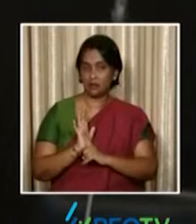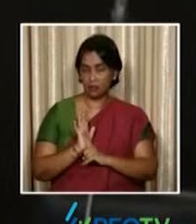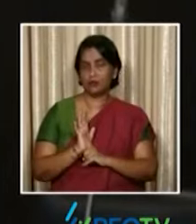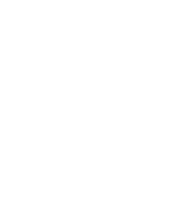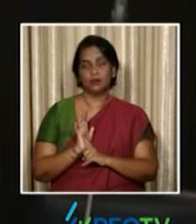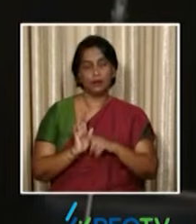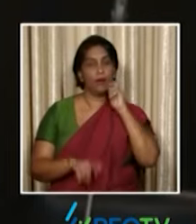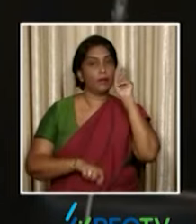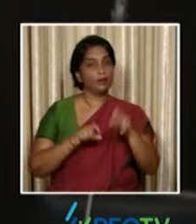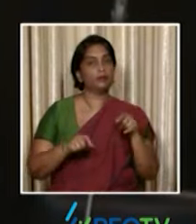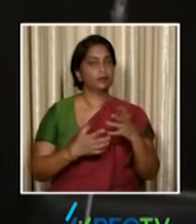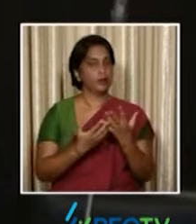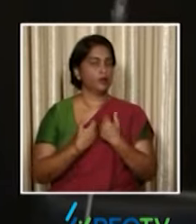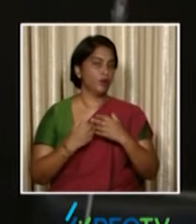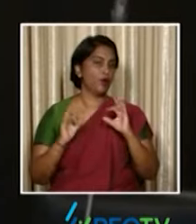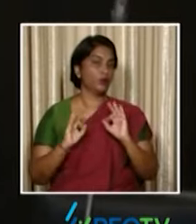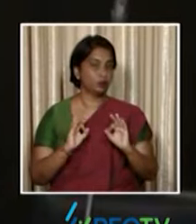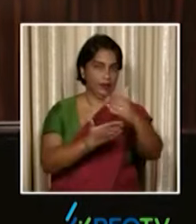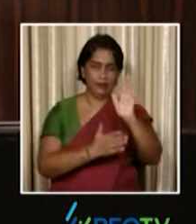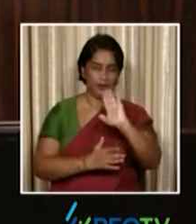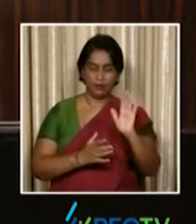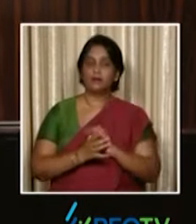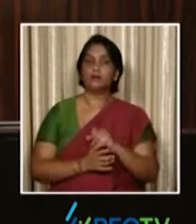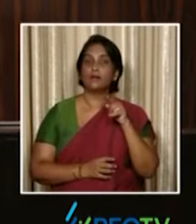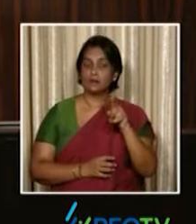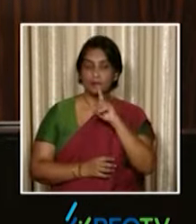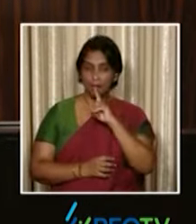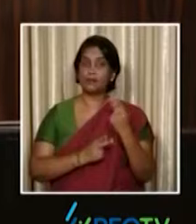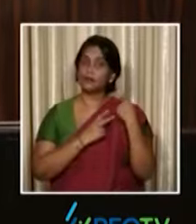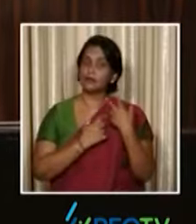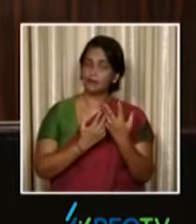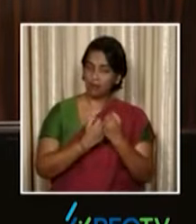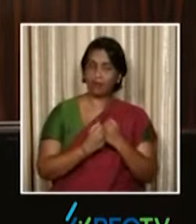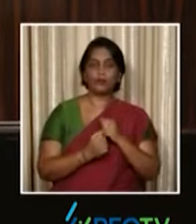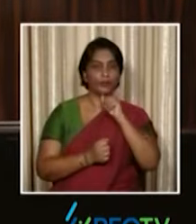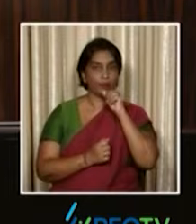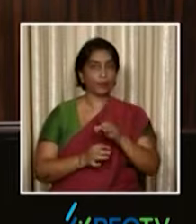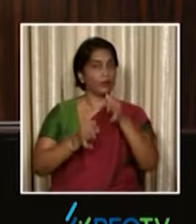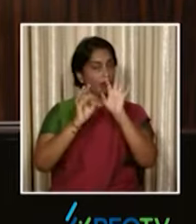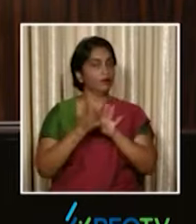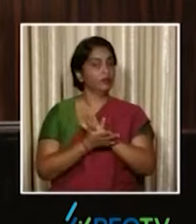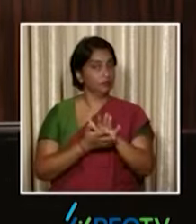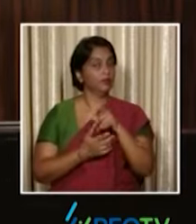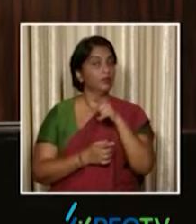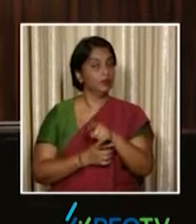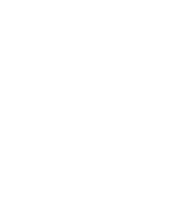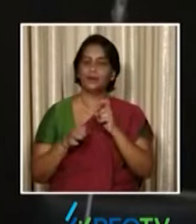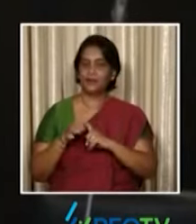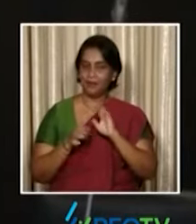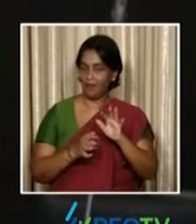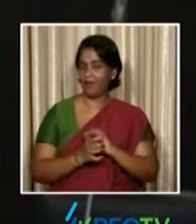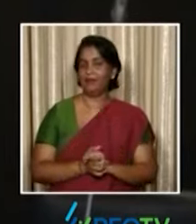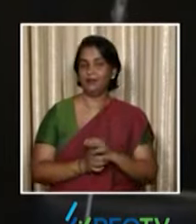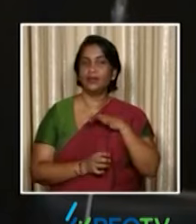වූ ජනතාව බාර ගන්න සූදානම් කියලා එක පුද්ගලයෙක් හිටියා. ඔබතුමා කිව්වා එතුමා බාරගත්තා කියලා. ඇත්තට මේක නිවැරදි වෙන්න ඕන එතුමාව ඔබතුමාලා තෝරගත්තා.